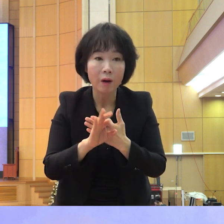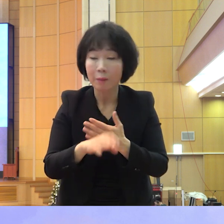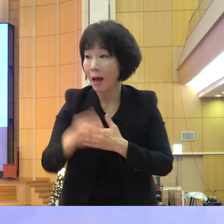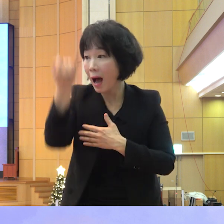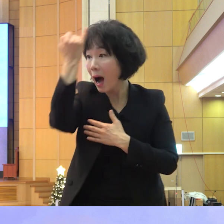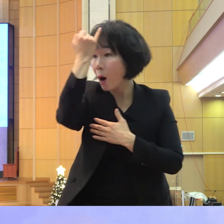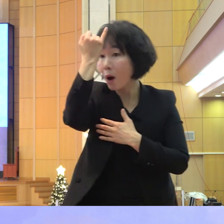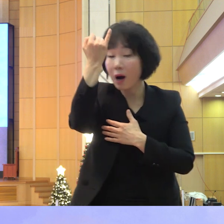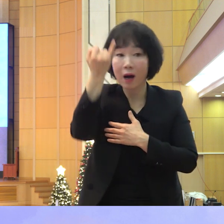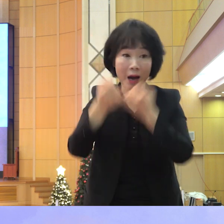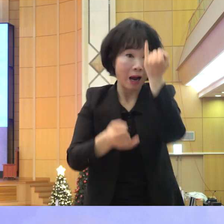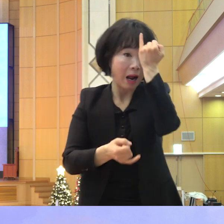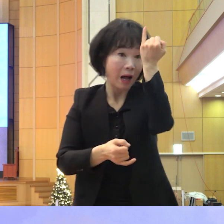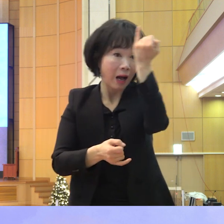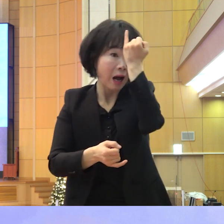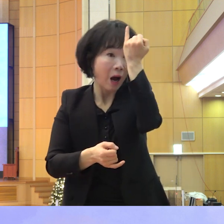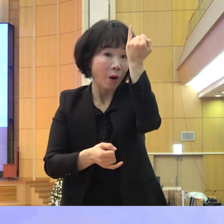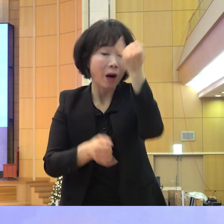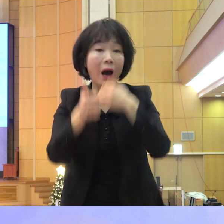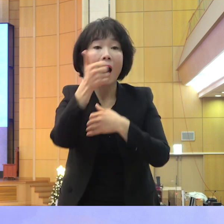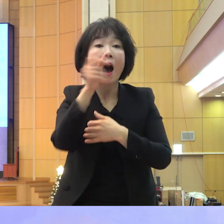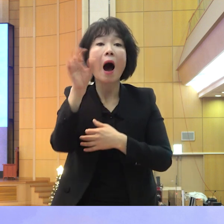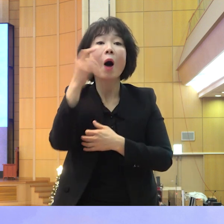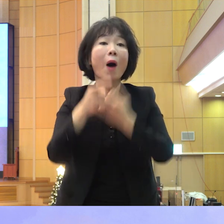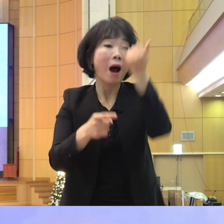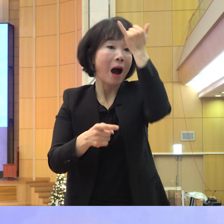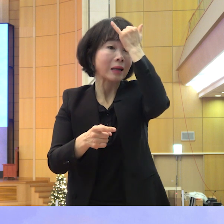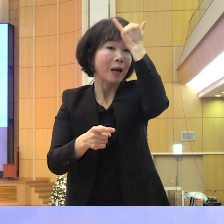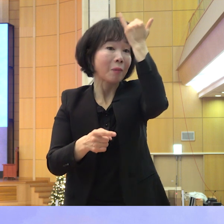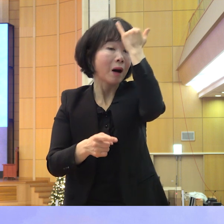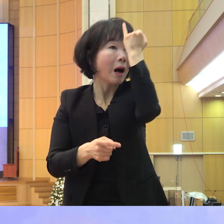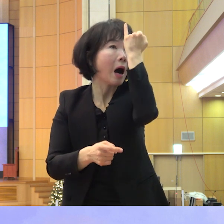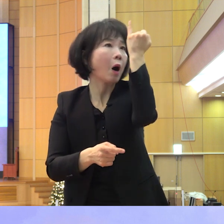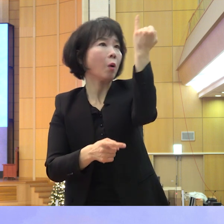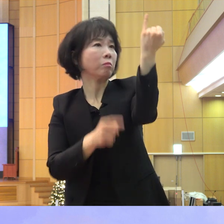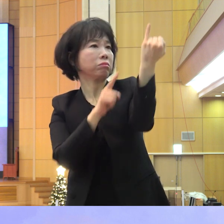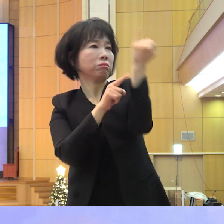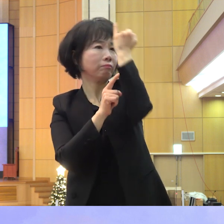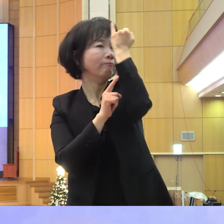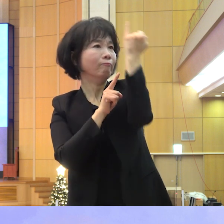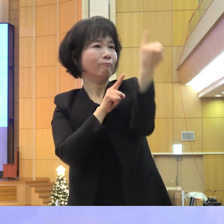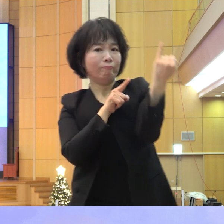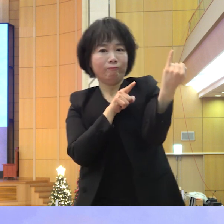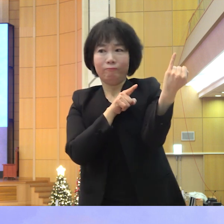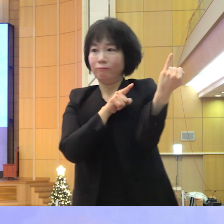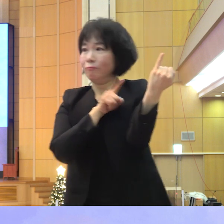하와가, 태초의 사람 아담 하와 있잖아요. 하와가